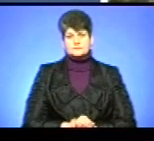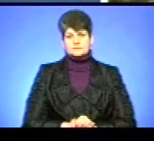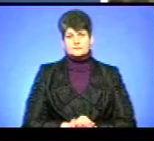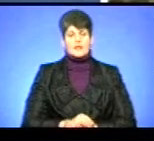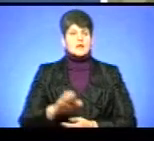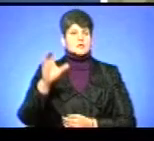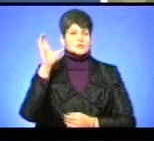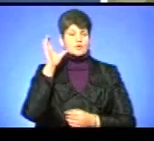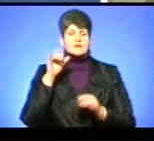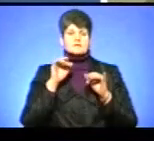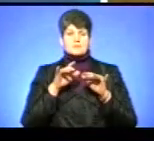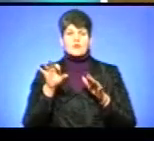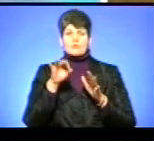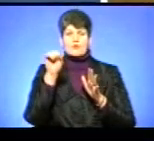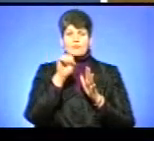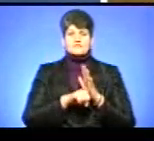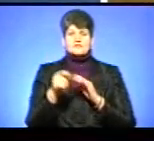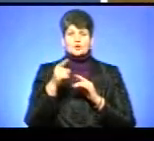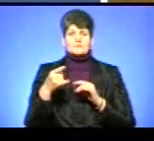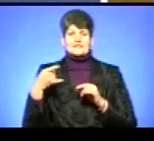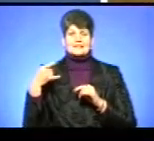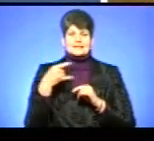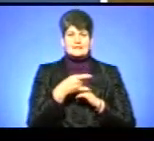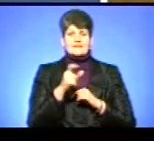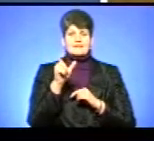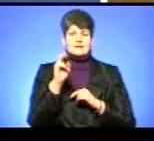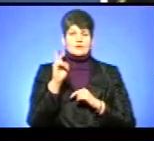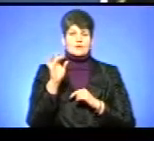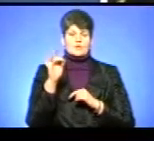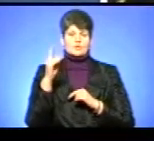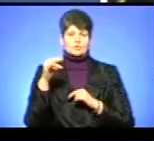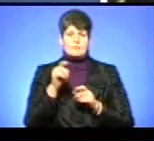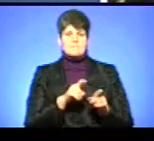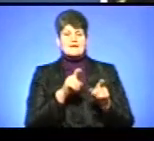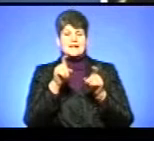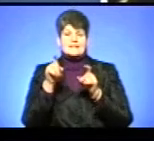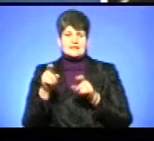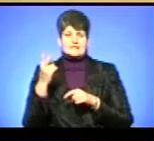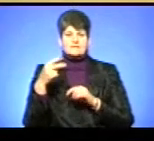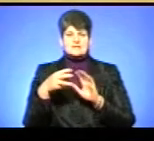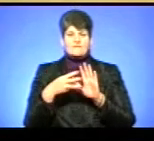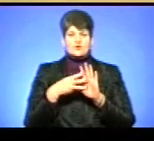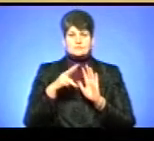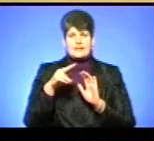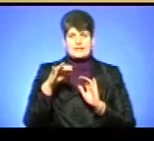Слухання справи про вбивство тернопільського таксиста Євгенії Курдупель перенесли на 28 листопада.